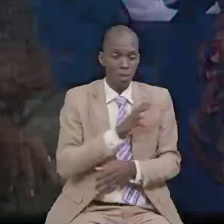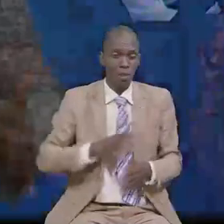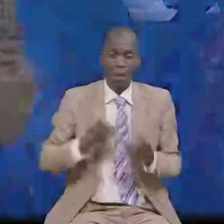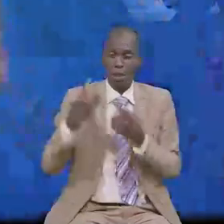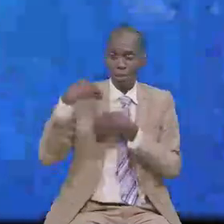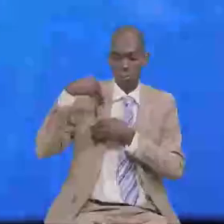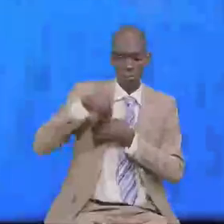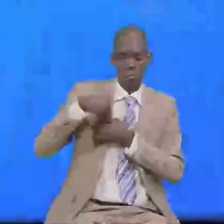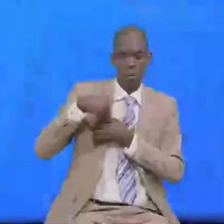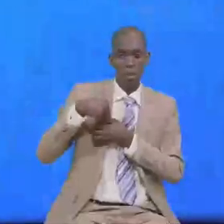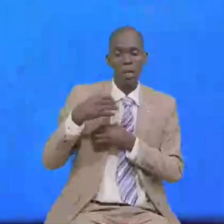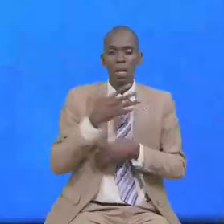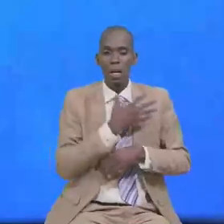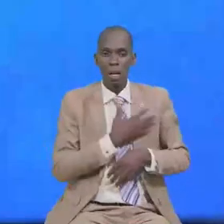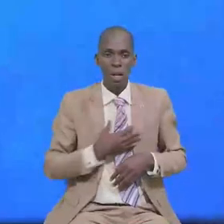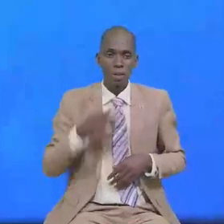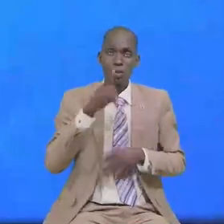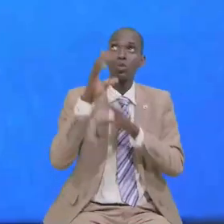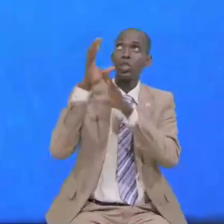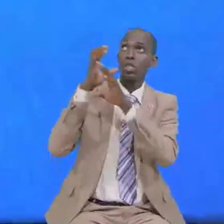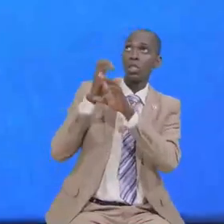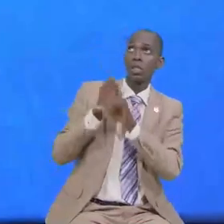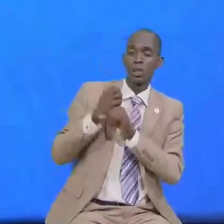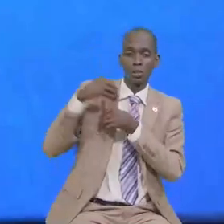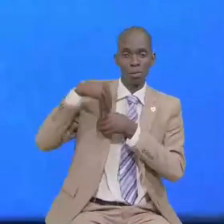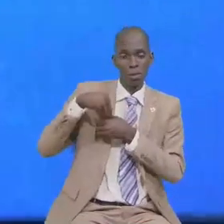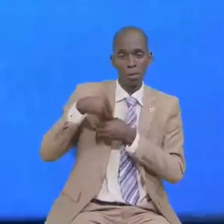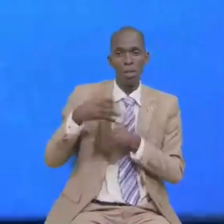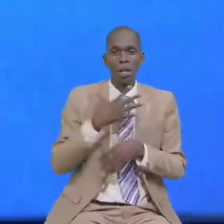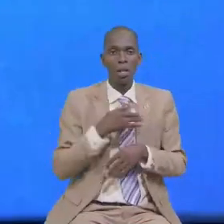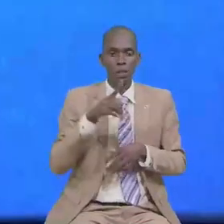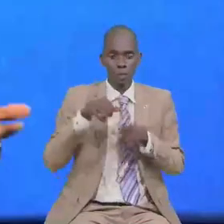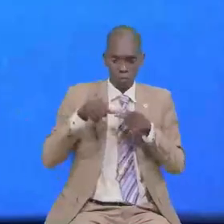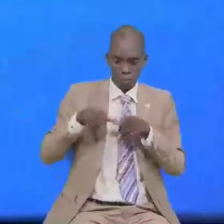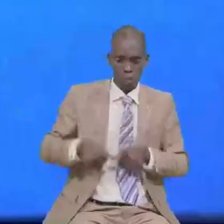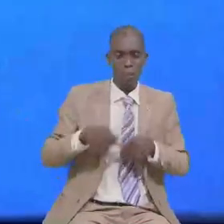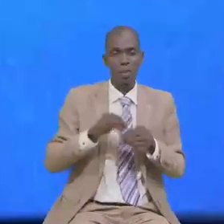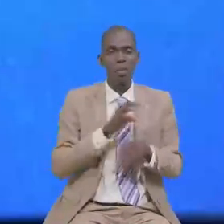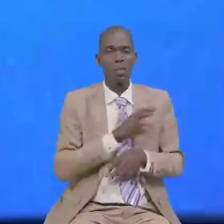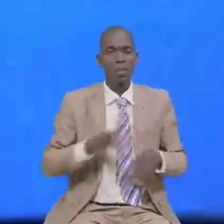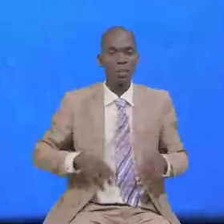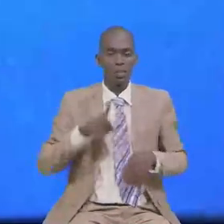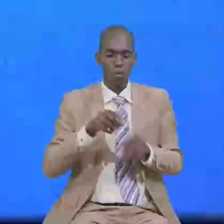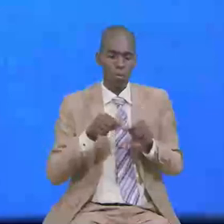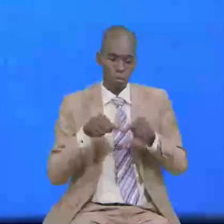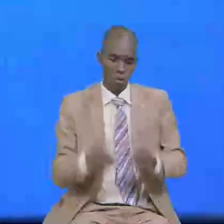toi et tu le reçois et il demeure en toi et tu restes avec lui et